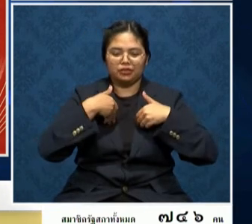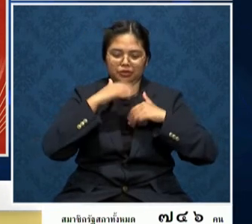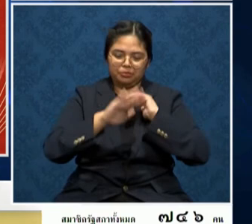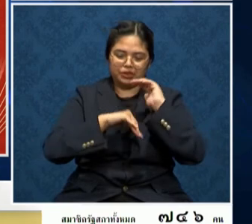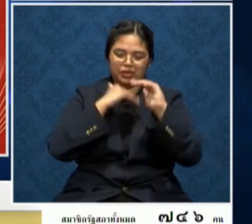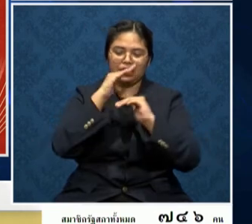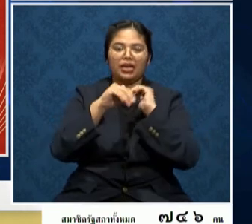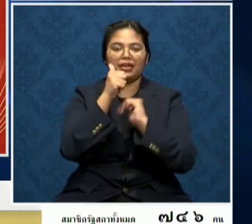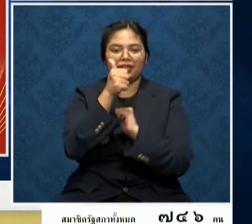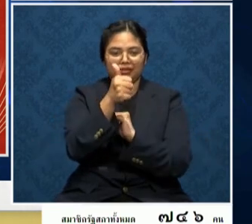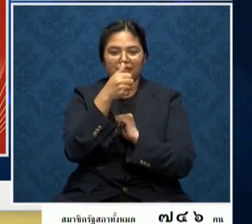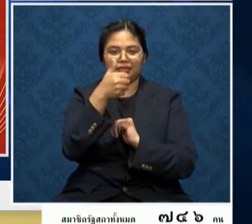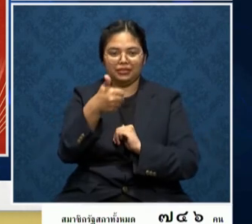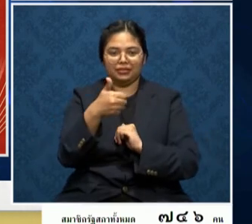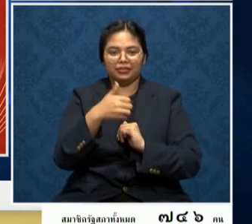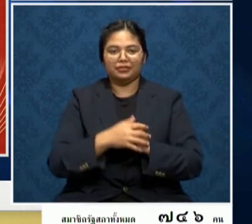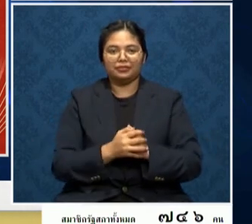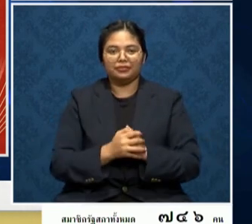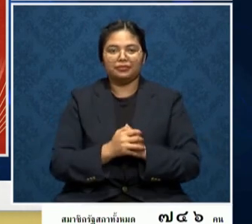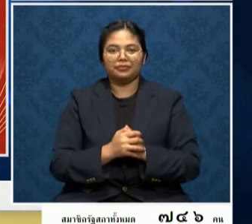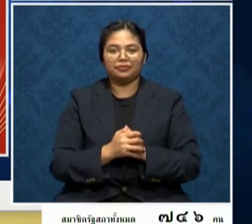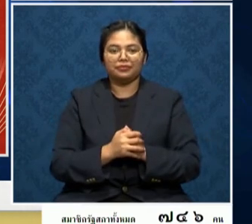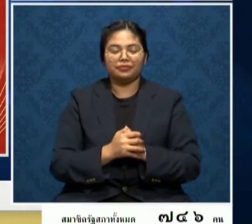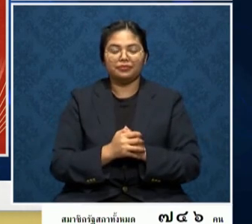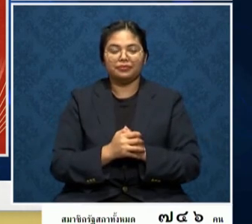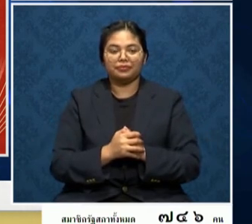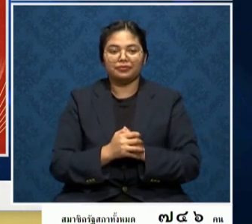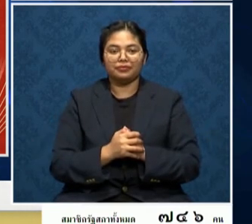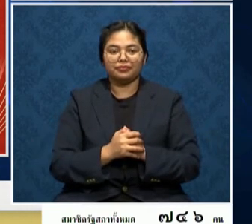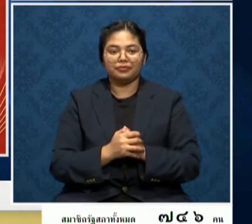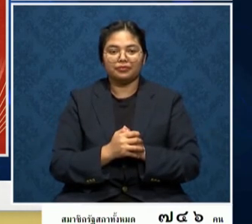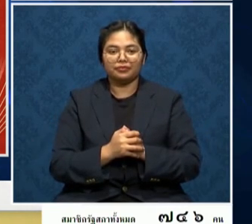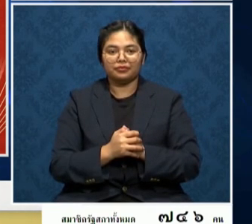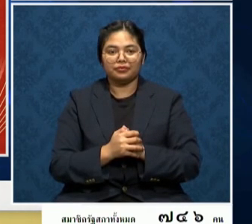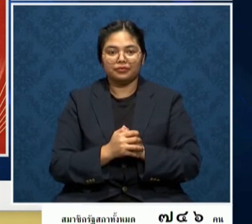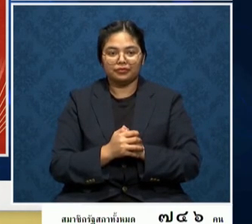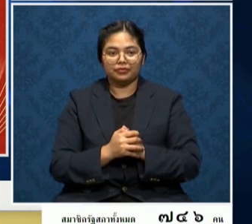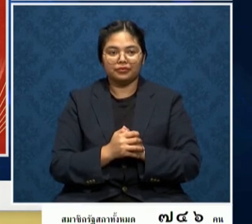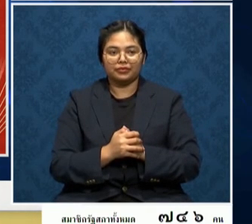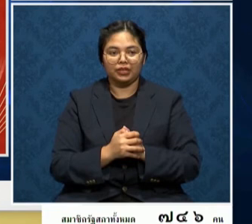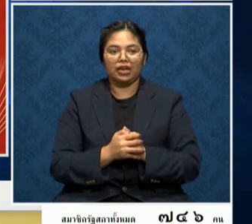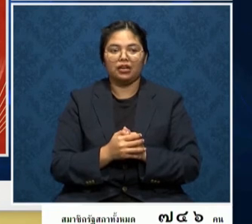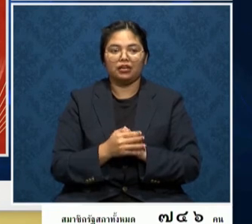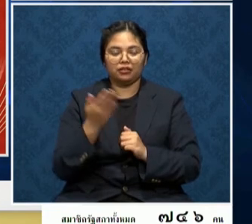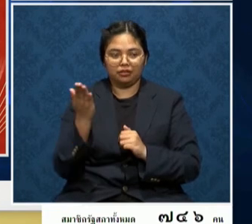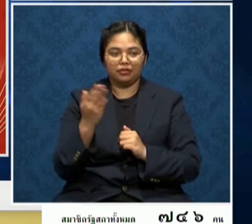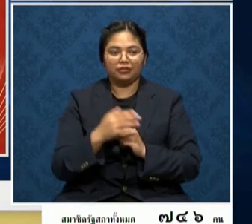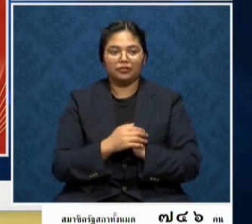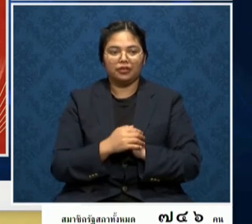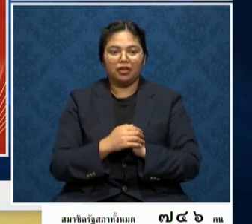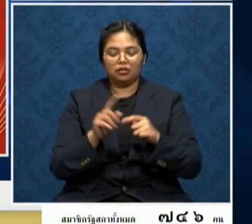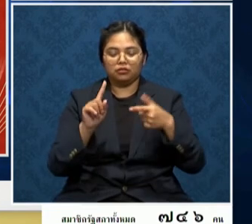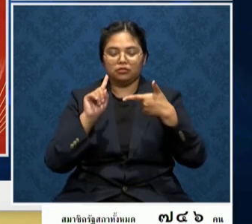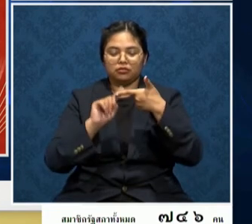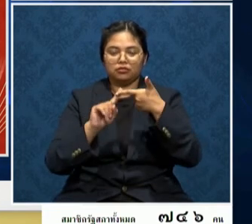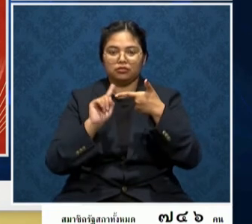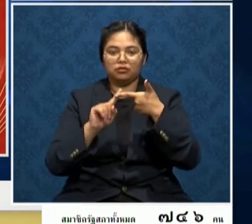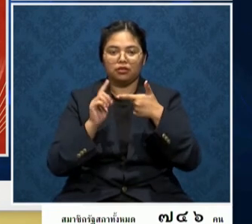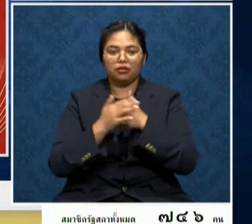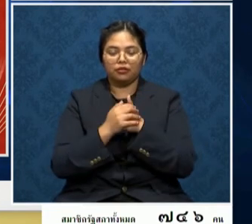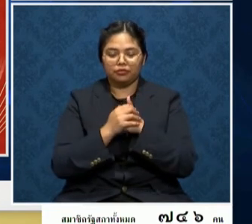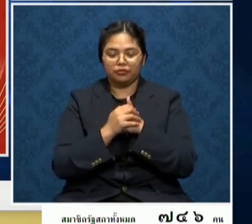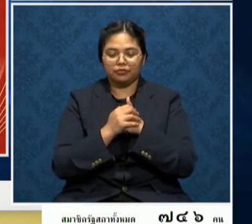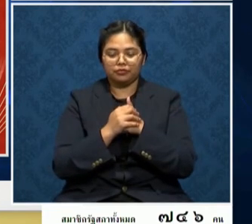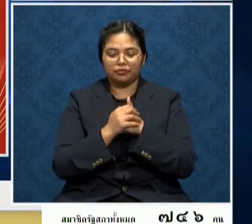รักษาระบบนิเวศให้สมดุลต่อไปสไลด์ต่อไปครับประการที่ 2ก็คือพิสูจน์สิทธิ์